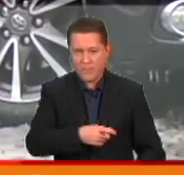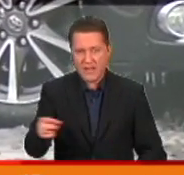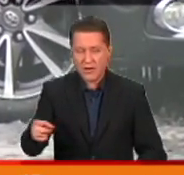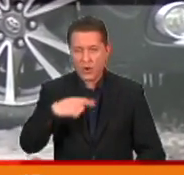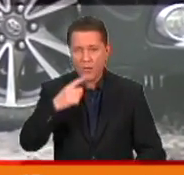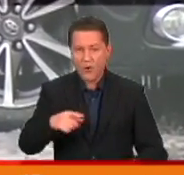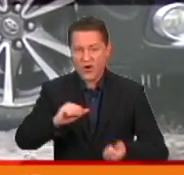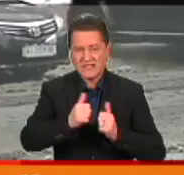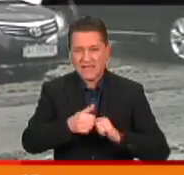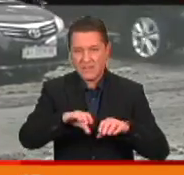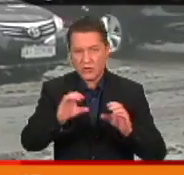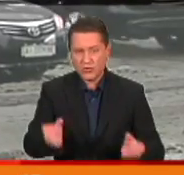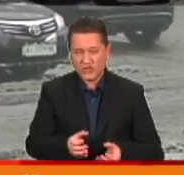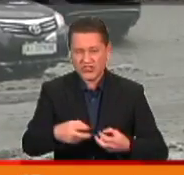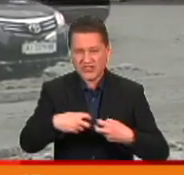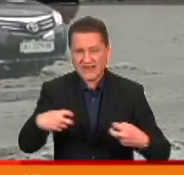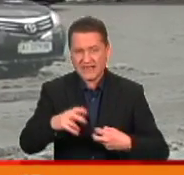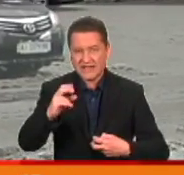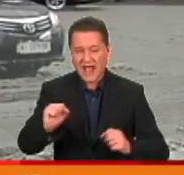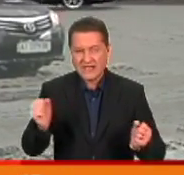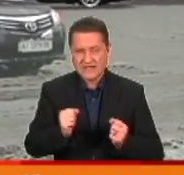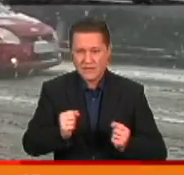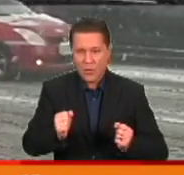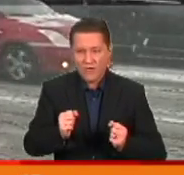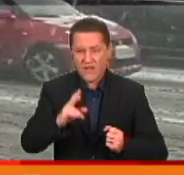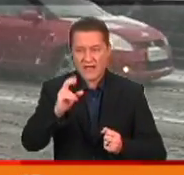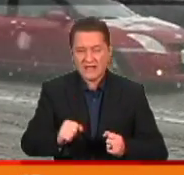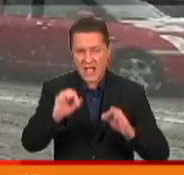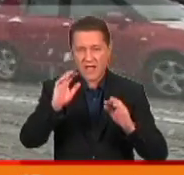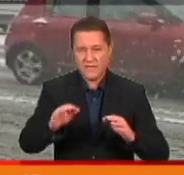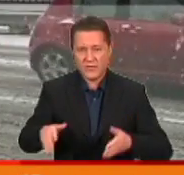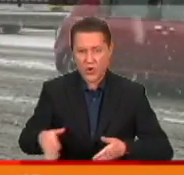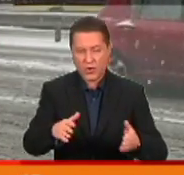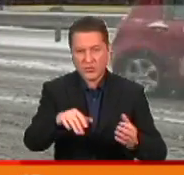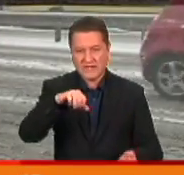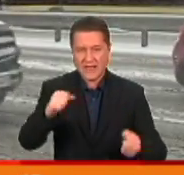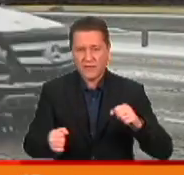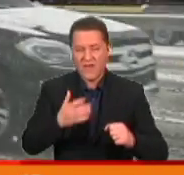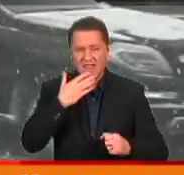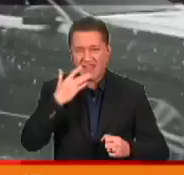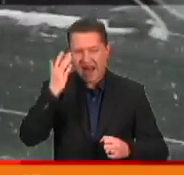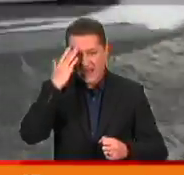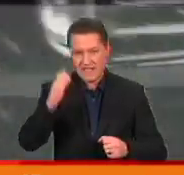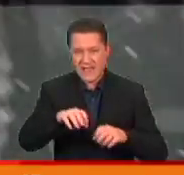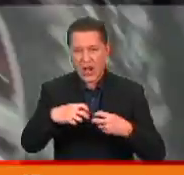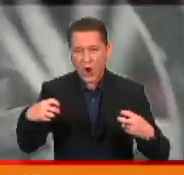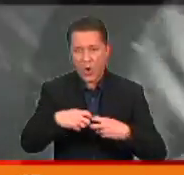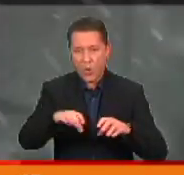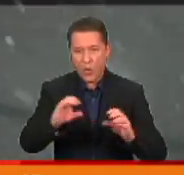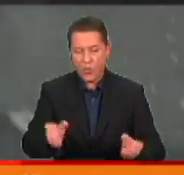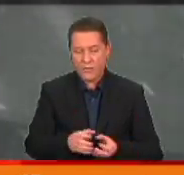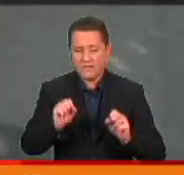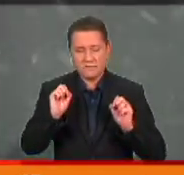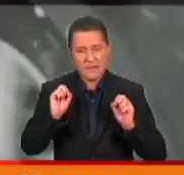йде про заміну шин на зимові. На слизькій дорозі під час снігопаду кермування автівкою на літній гумі стає надзвичайно